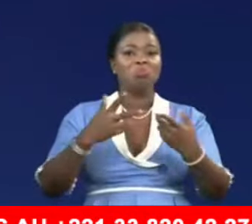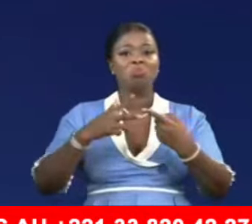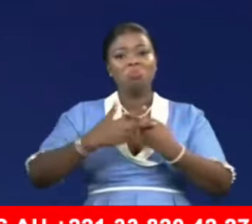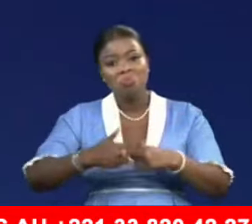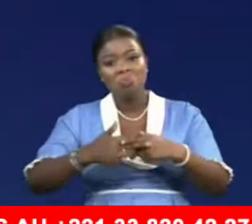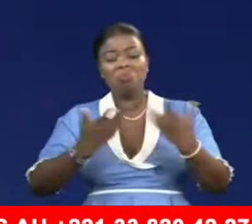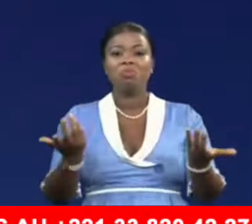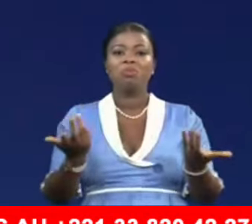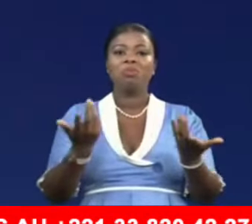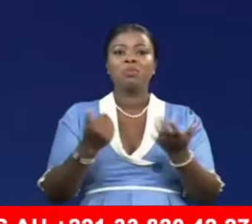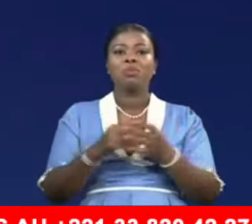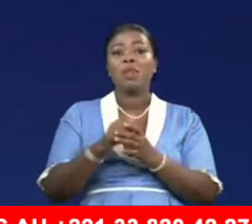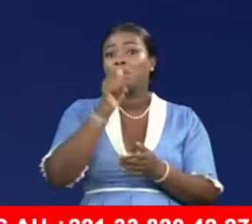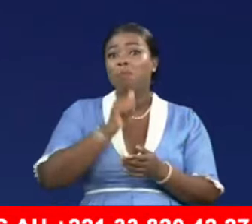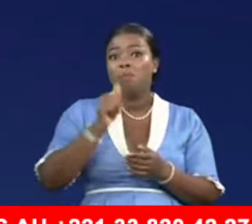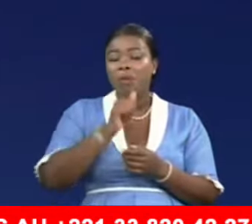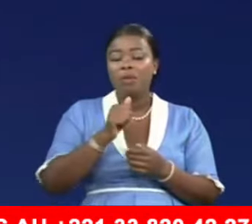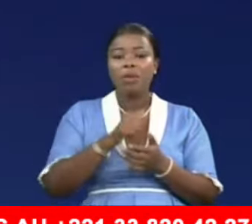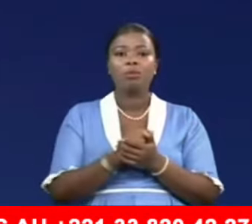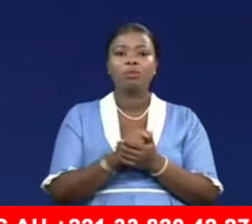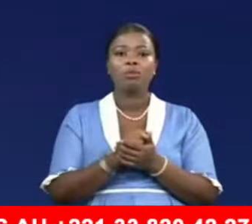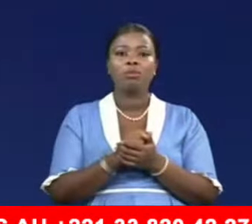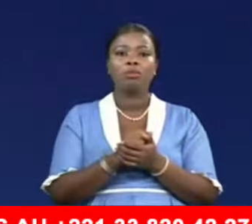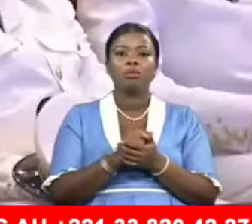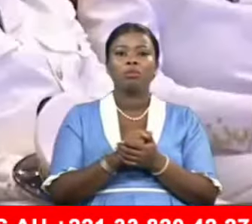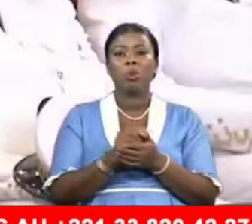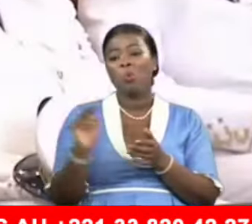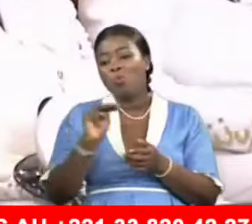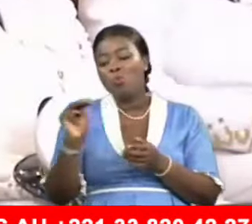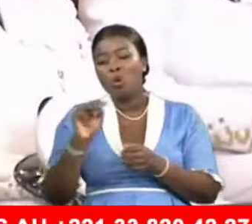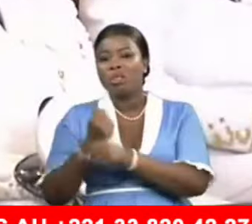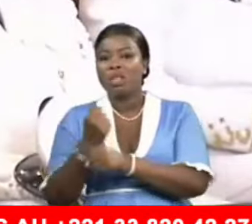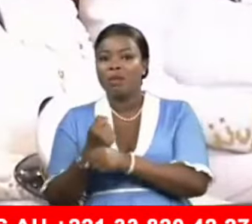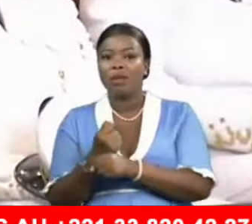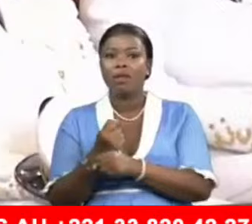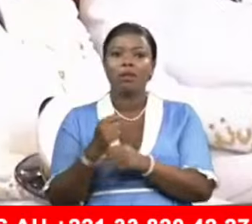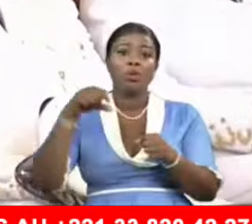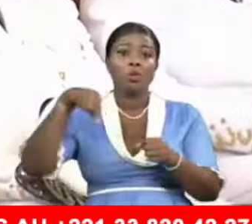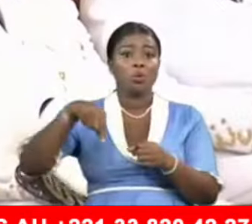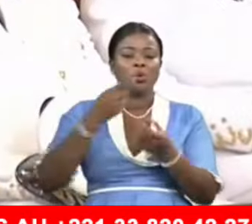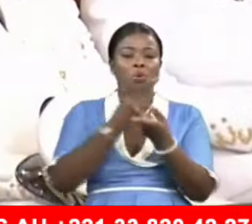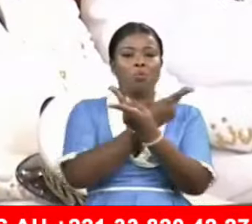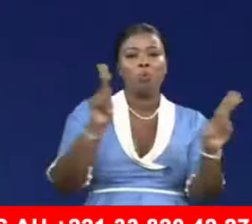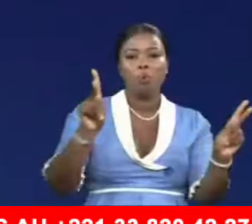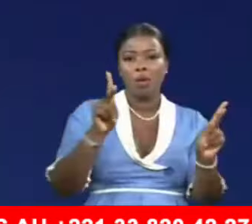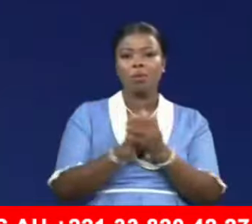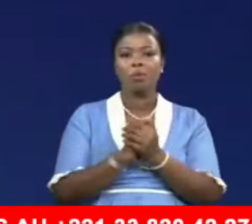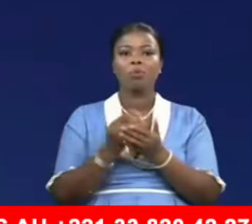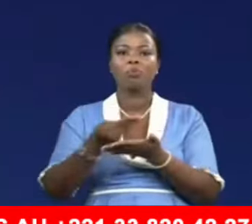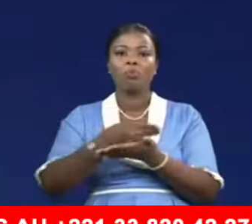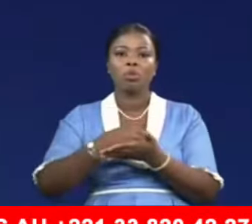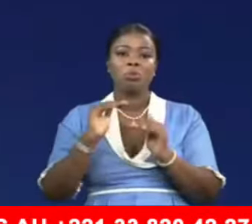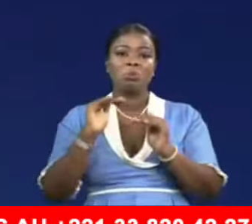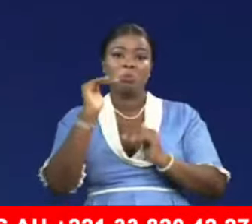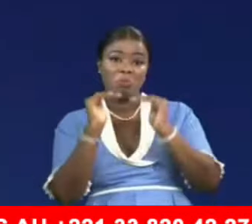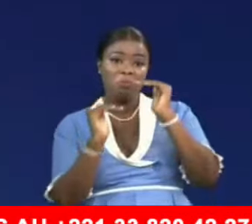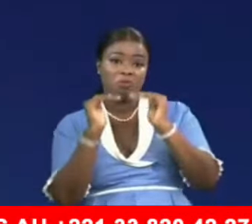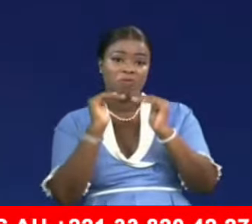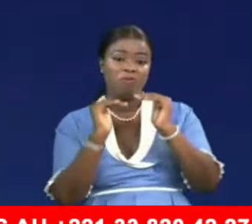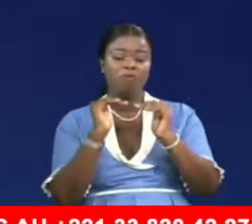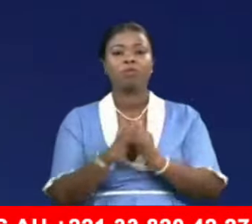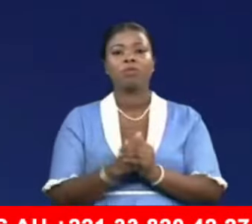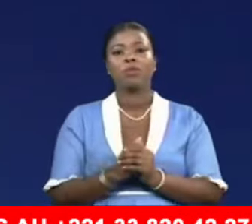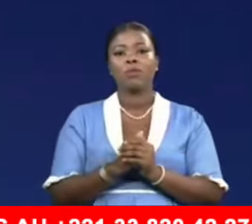privés le privé génère deux fois moins d'emplois que le public un modèle social inéquitable